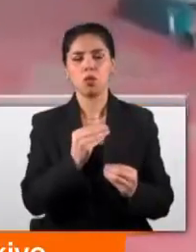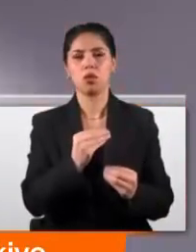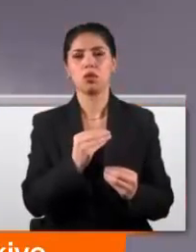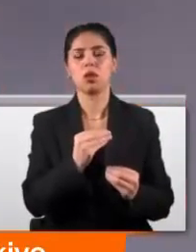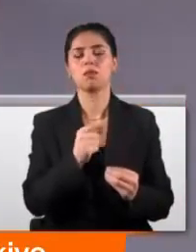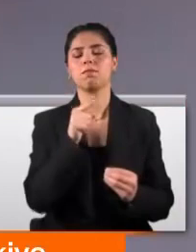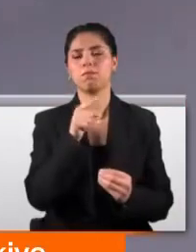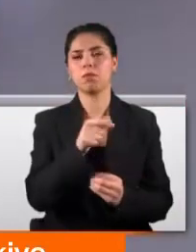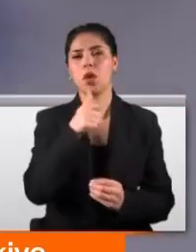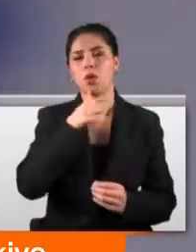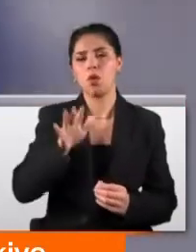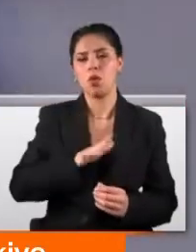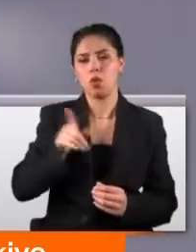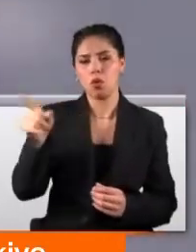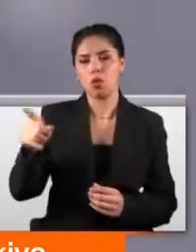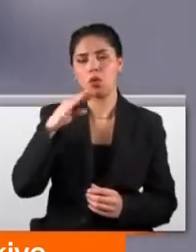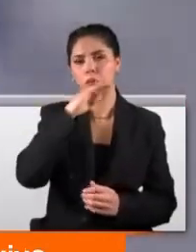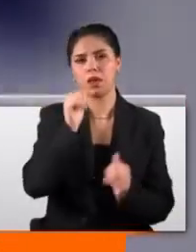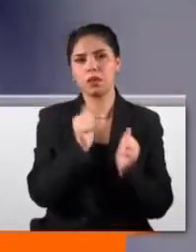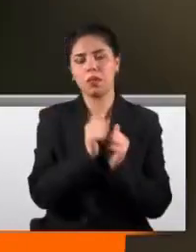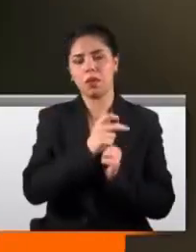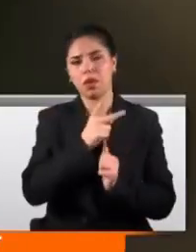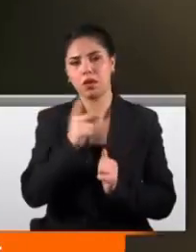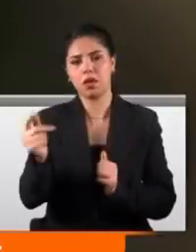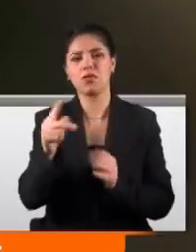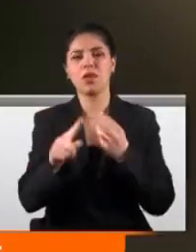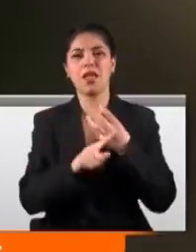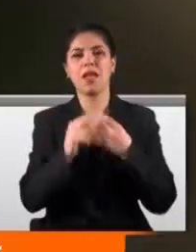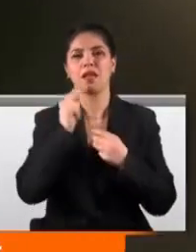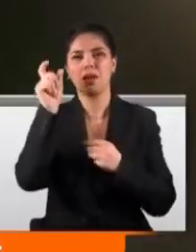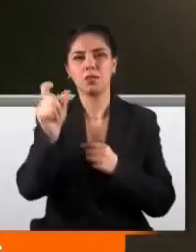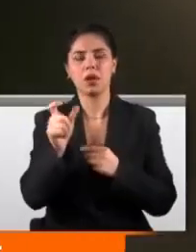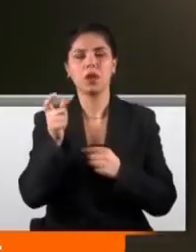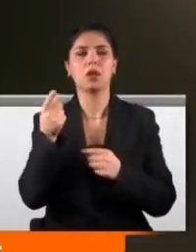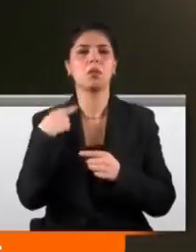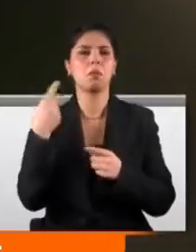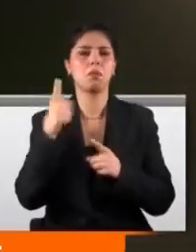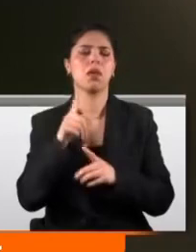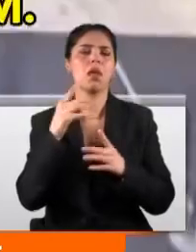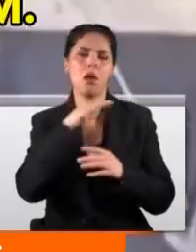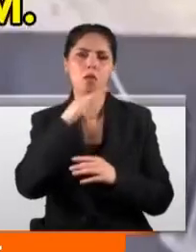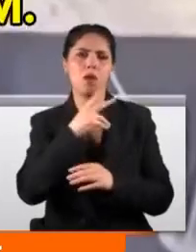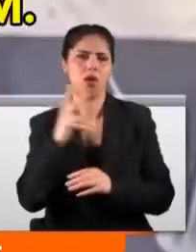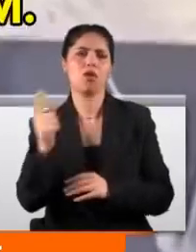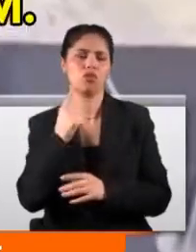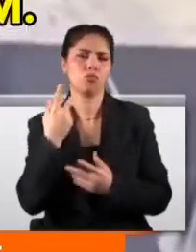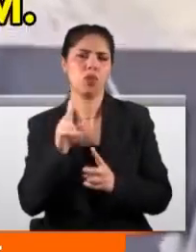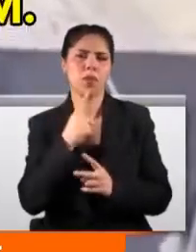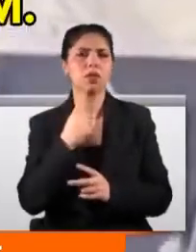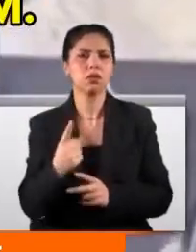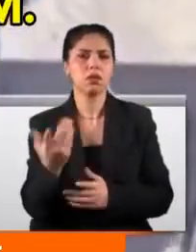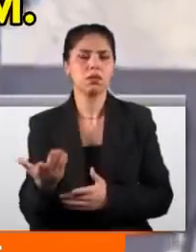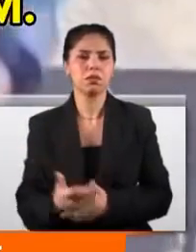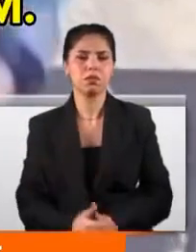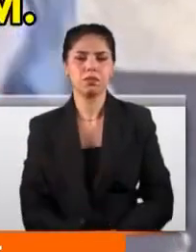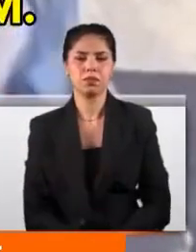Mısır'a kaçıran anne Eylem Tok'sa yine olsa yine yaparım dedi. Acı ailesi o sözlere inanamadı. Bugün olsa yine yaparım.